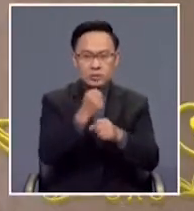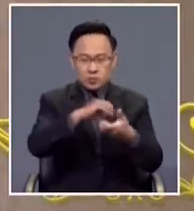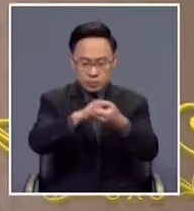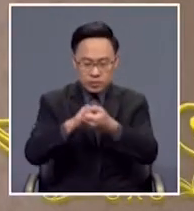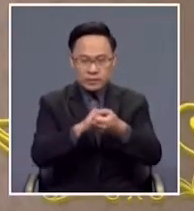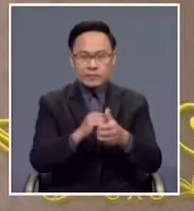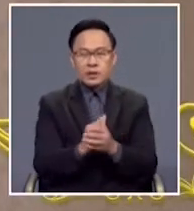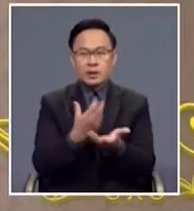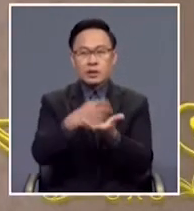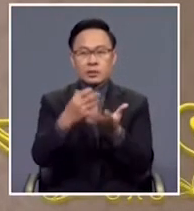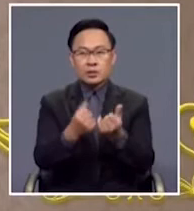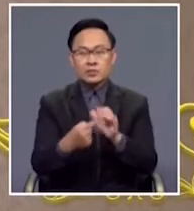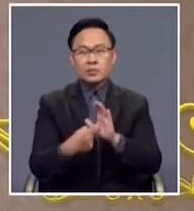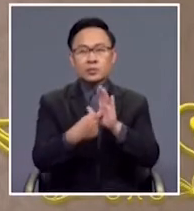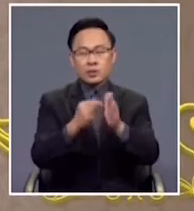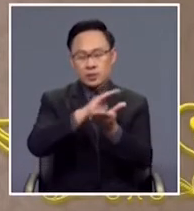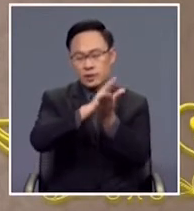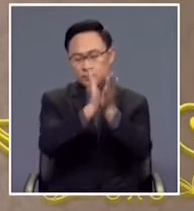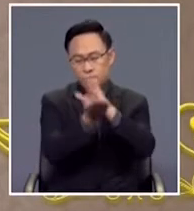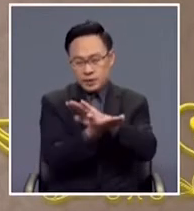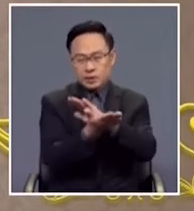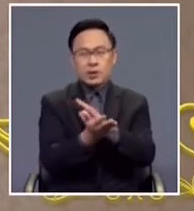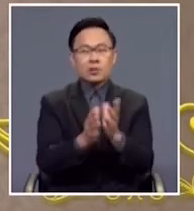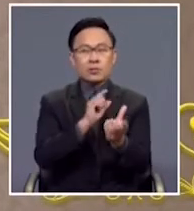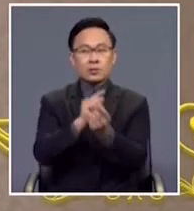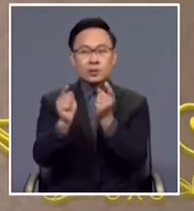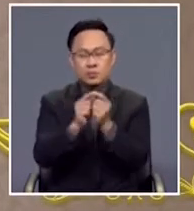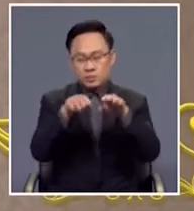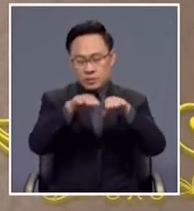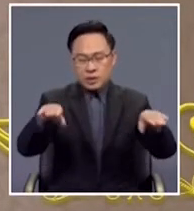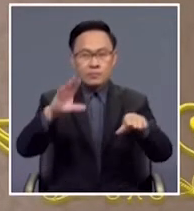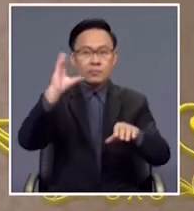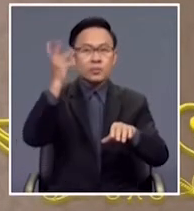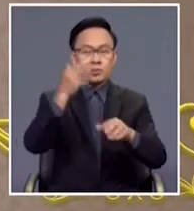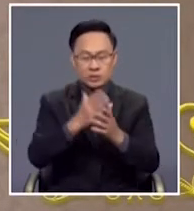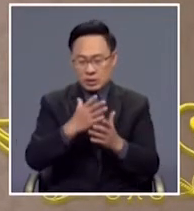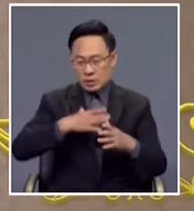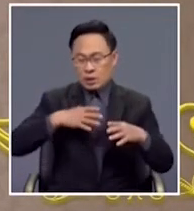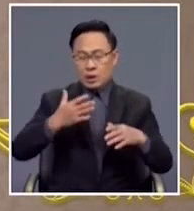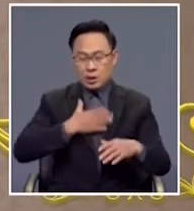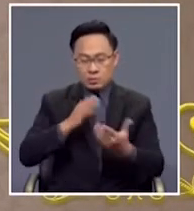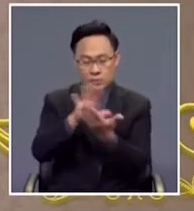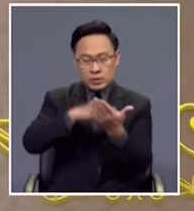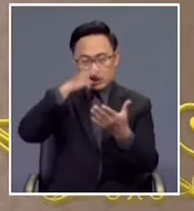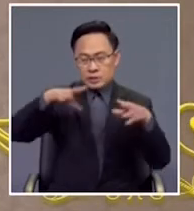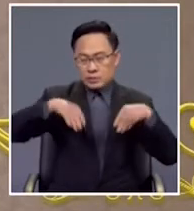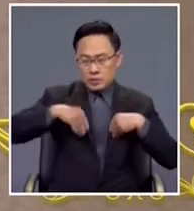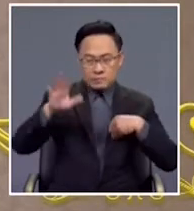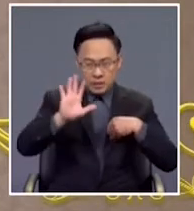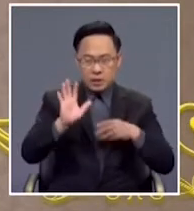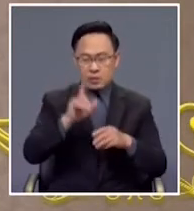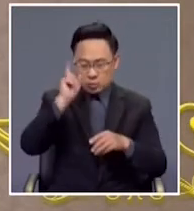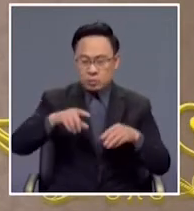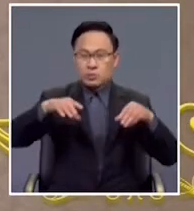ที่กล่าวมานั้นเป็นส่วนหนึ่งของการเปลี่ยนแปลงภายใต้กติกาสากลที่เราไม่อาจเพิกเฉยไปได้ จทย์ใหญ่ของประเทศเรา